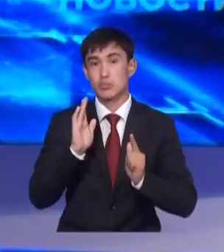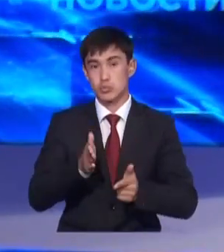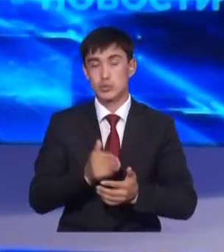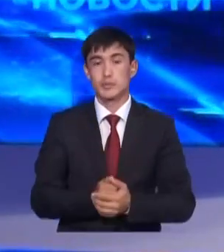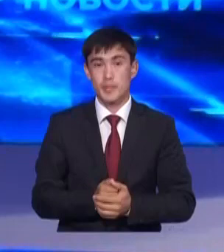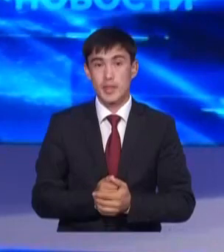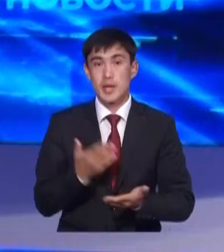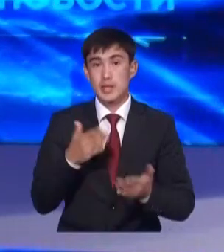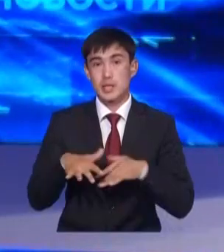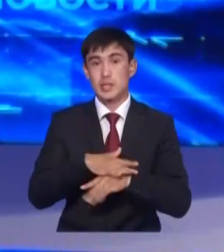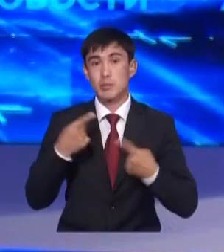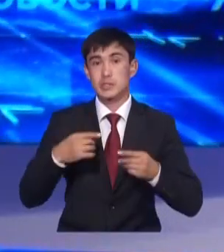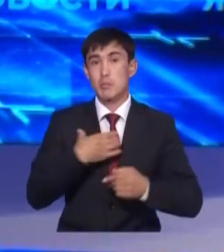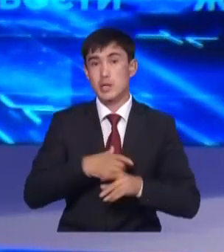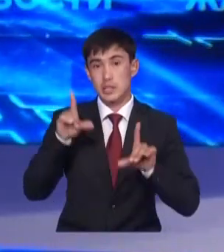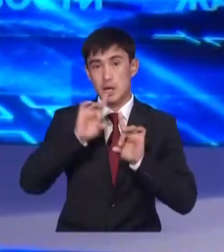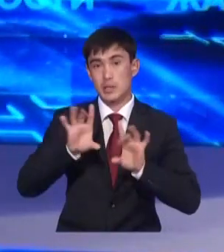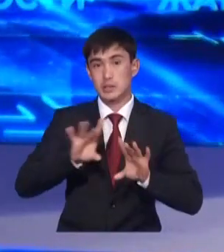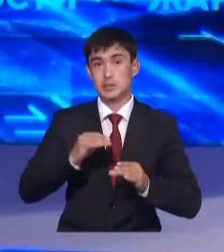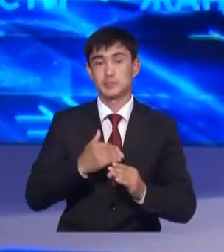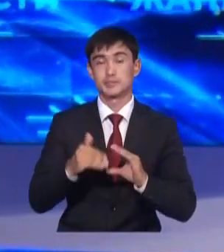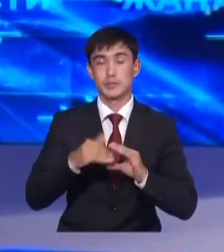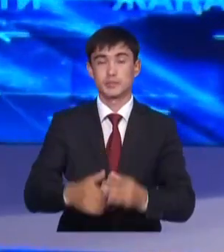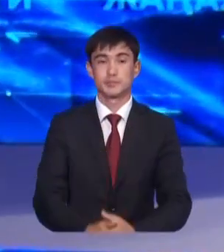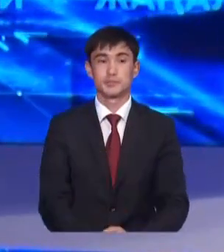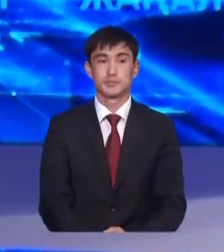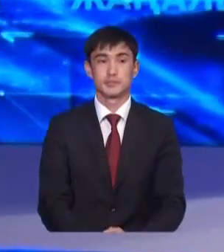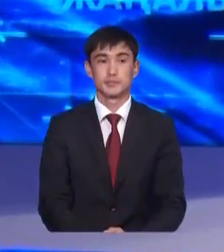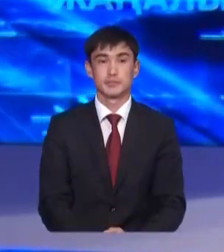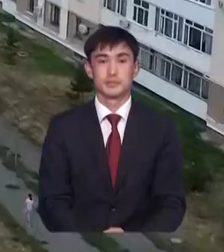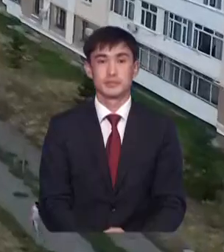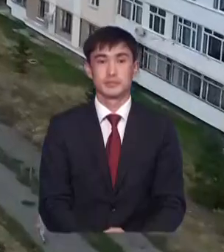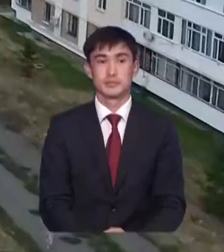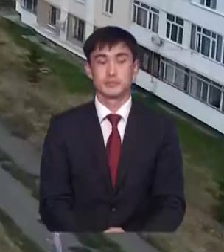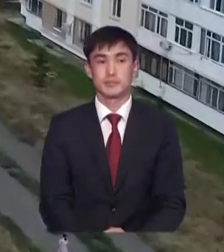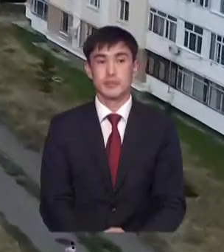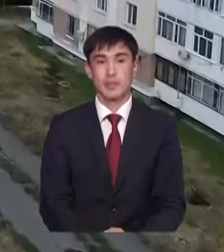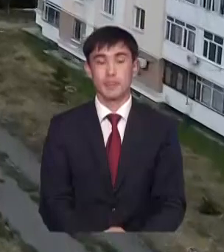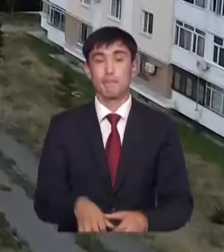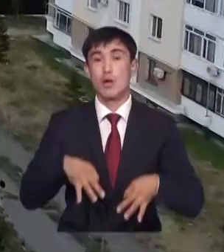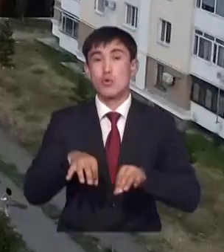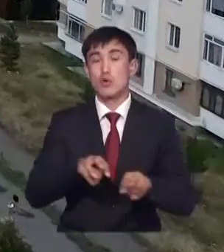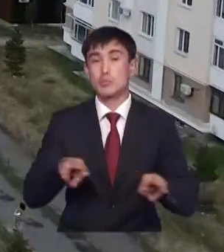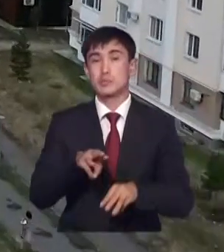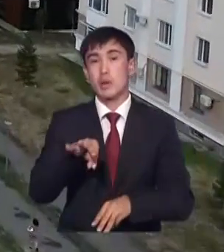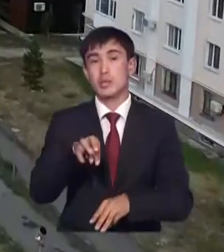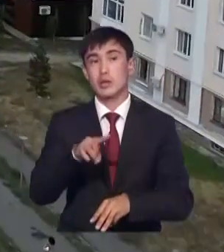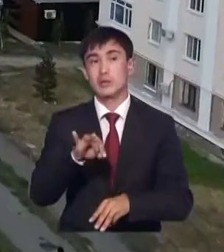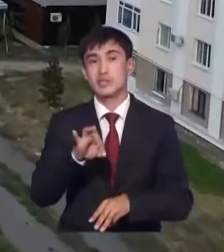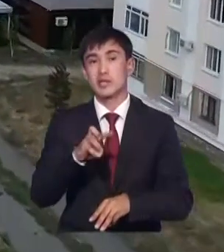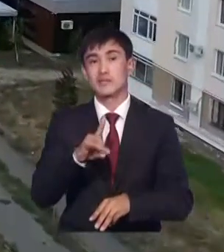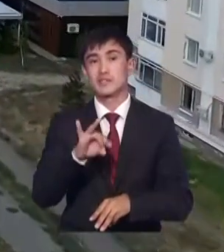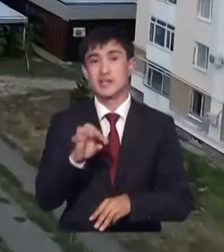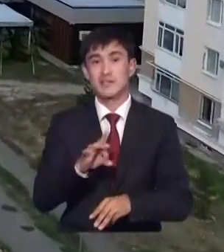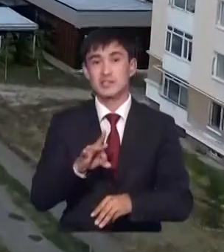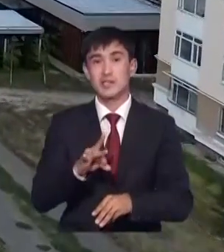қаралатынын айтты. Елдегі өзге де маңызды ақпараттар легі алдағы топтамада. Көлік министрі Марат Қарабаев Индрайв сервисінің